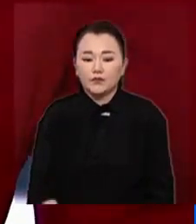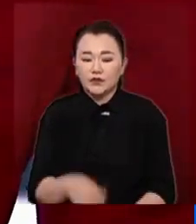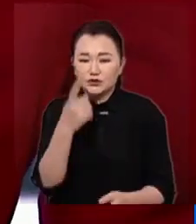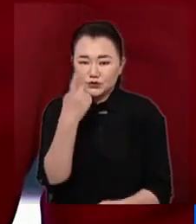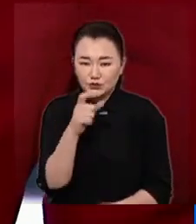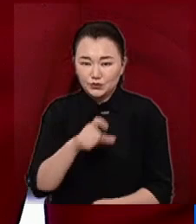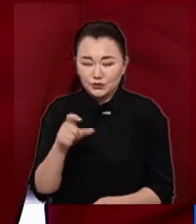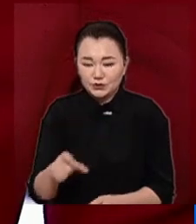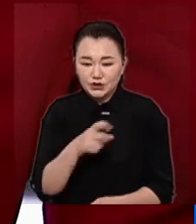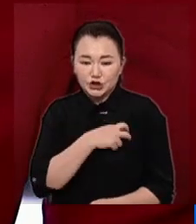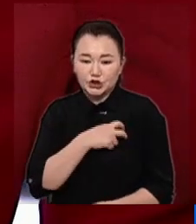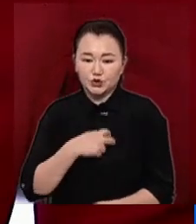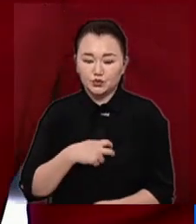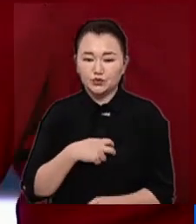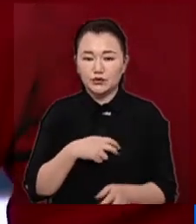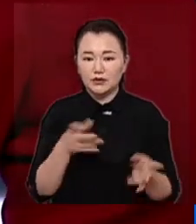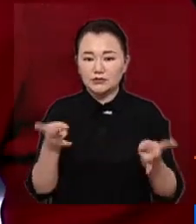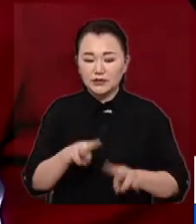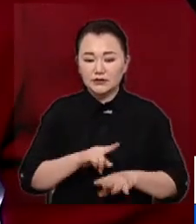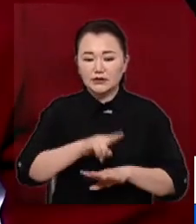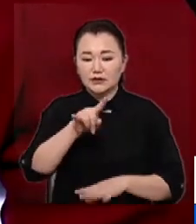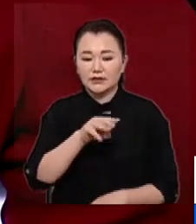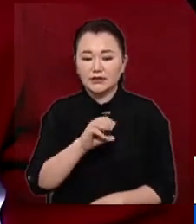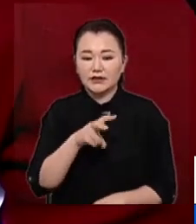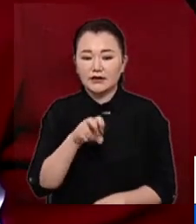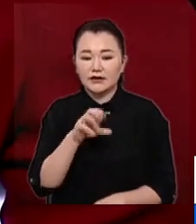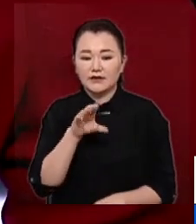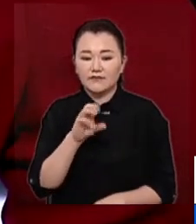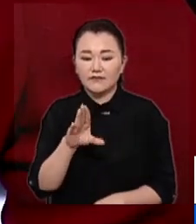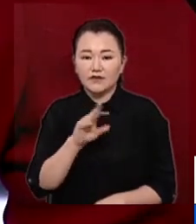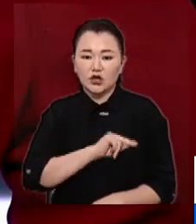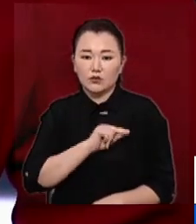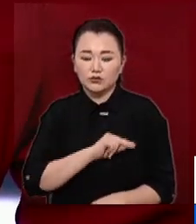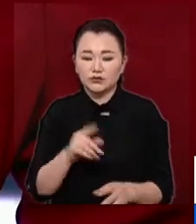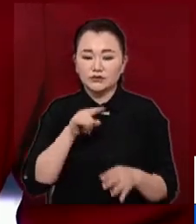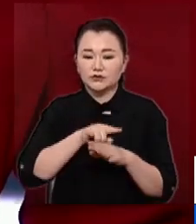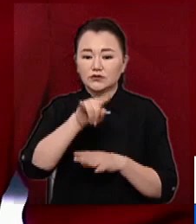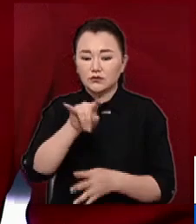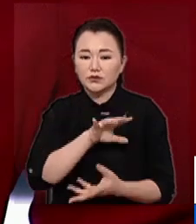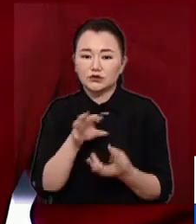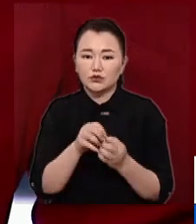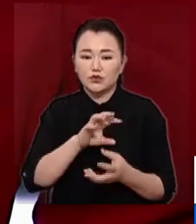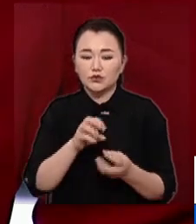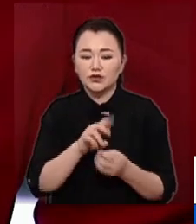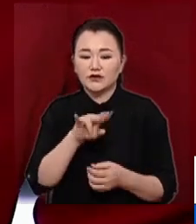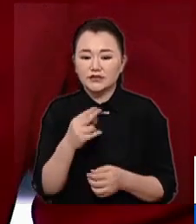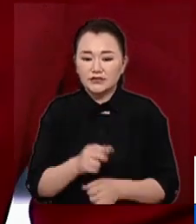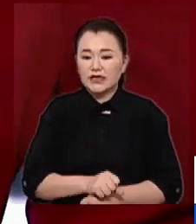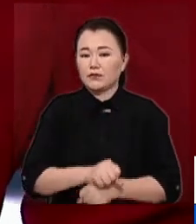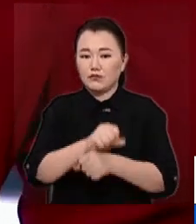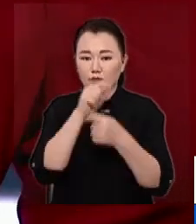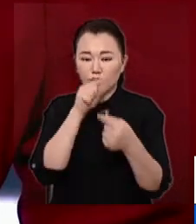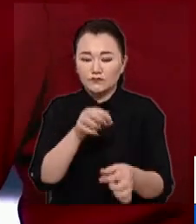Сотни людей рискуют застрять в аэропорту Тель-Авива. Сотрудники воздушной гавани присоединились к общенациональной забастовке